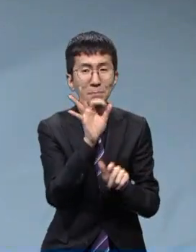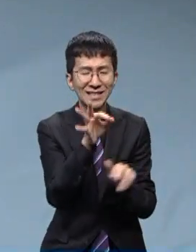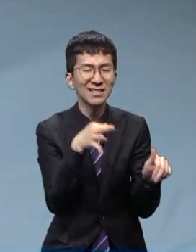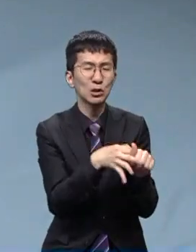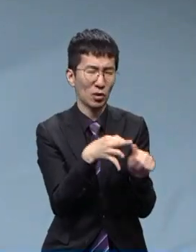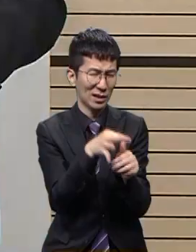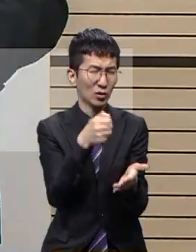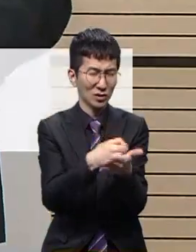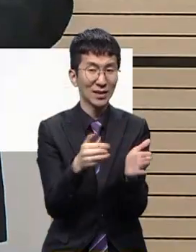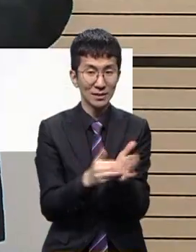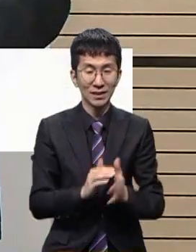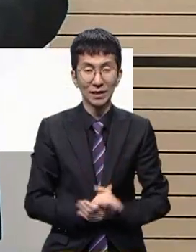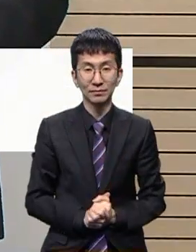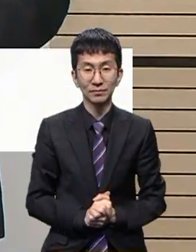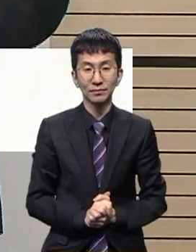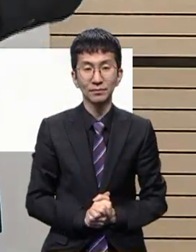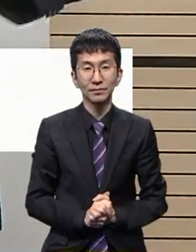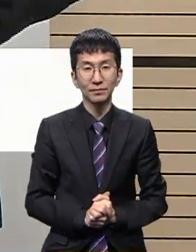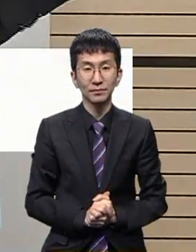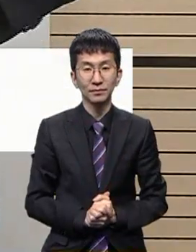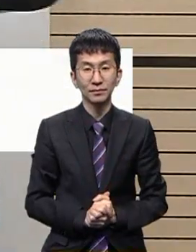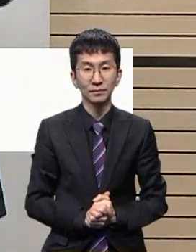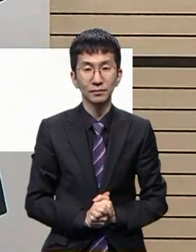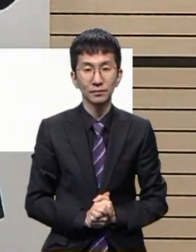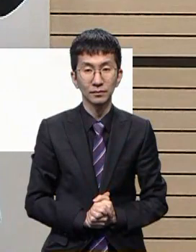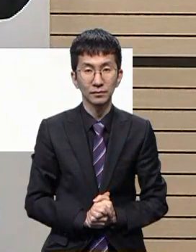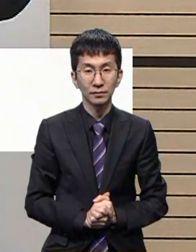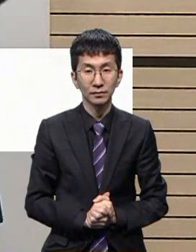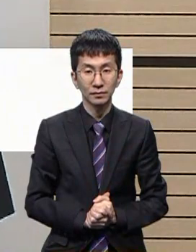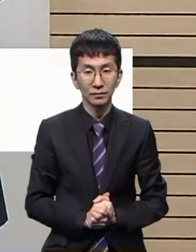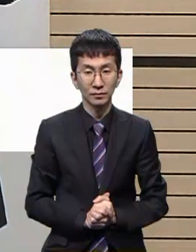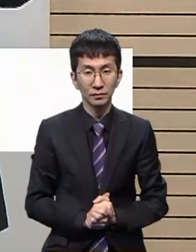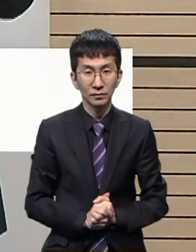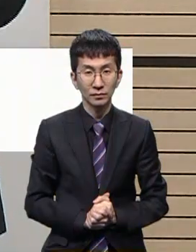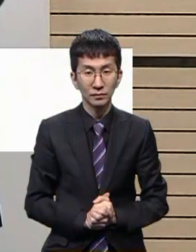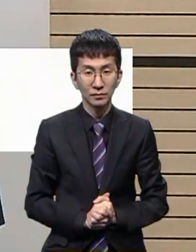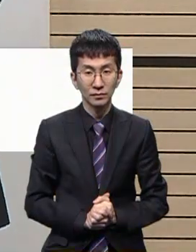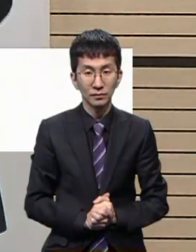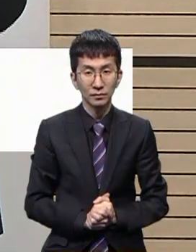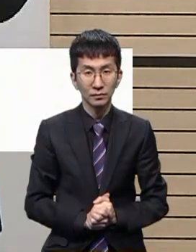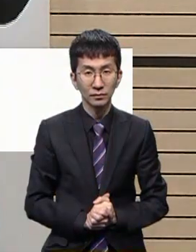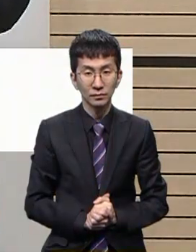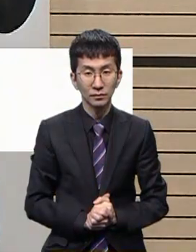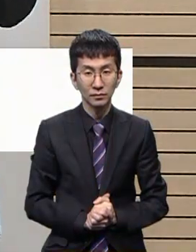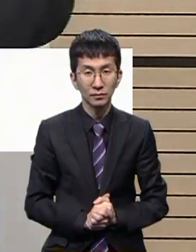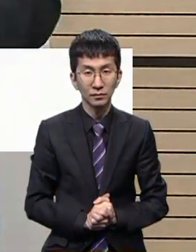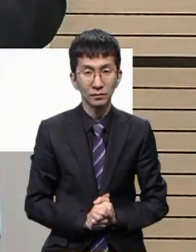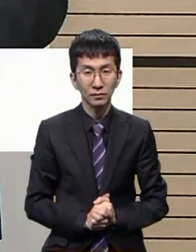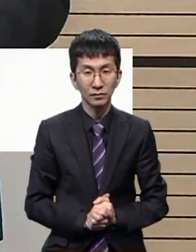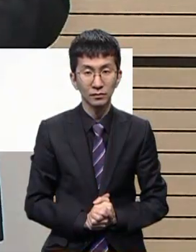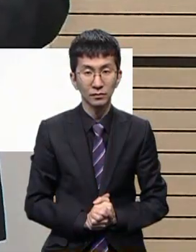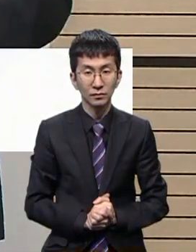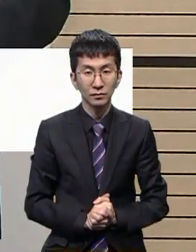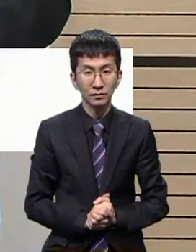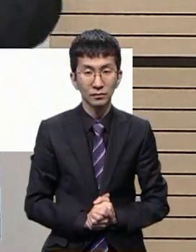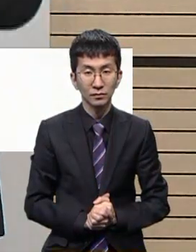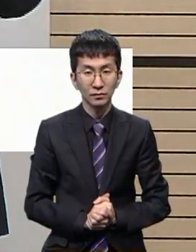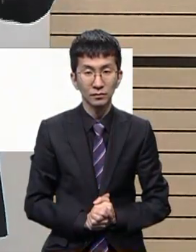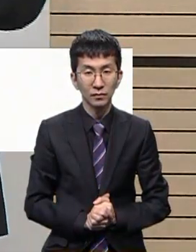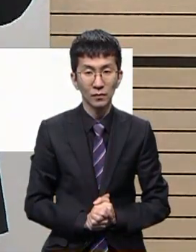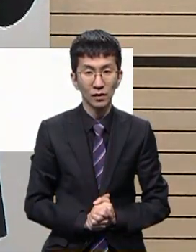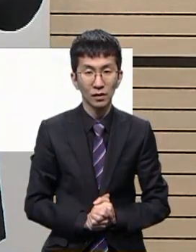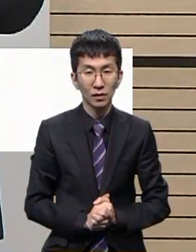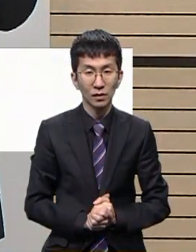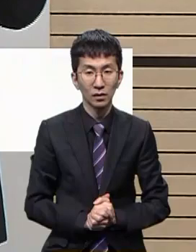했습니다. 필요시에는 긴급복지 또는 재난비적 의료비 등 복지사업과 연계하여 보상사각지대가